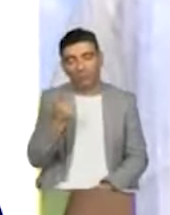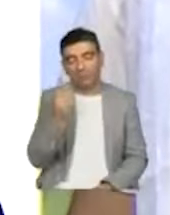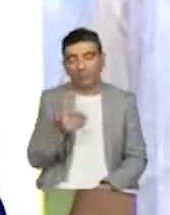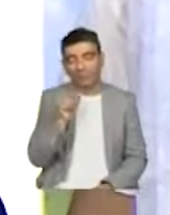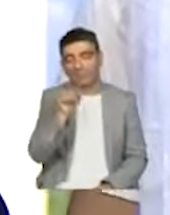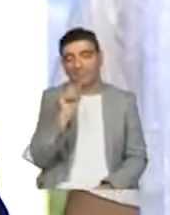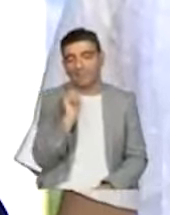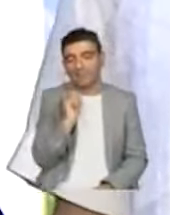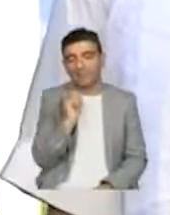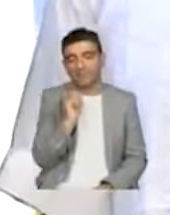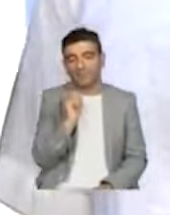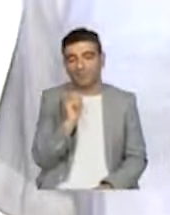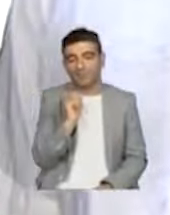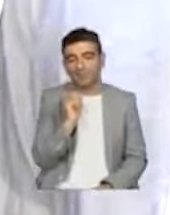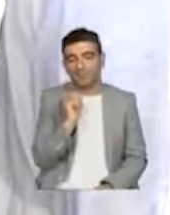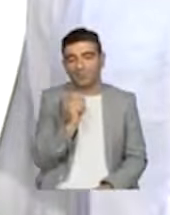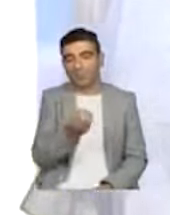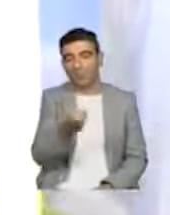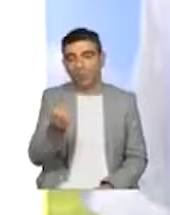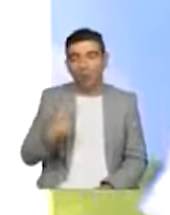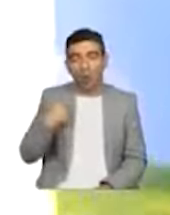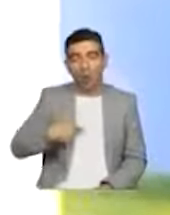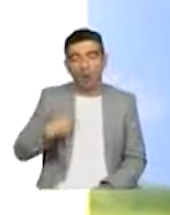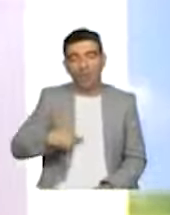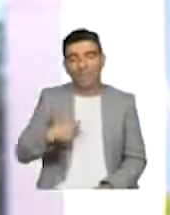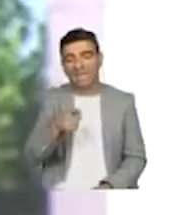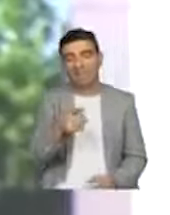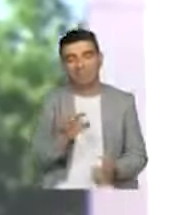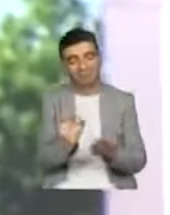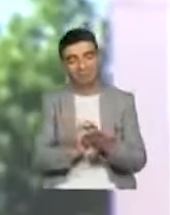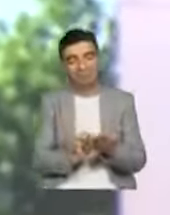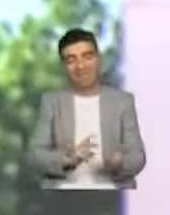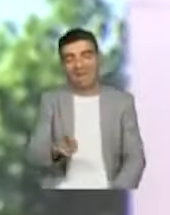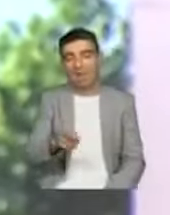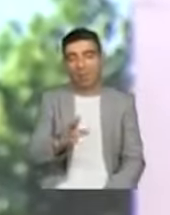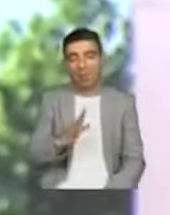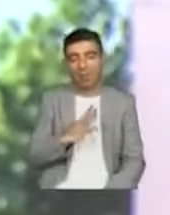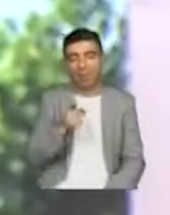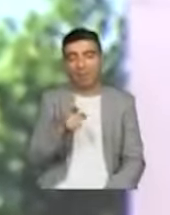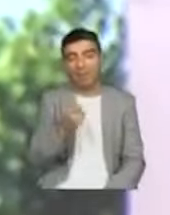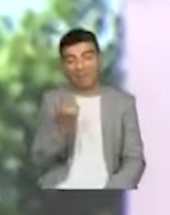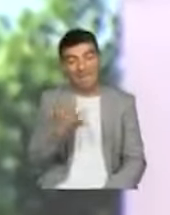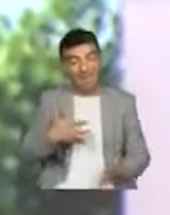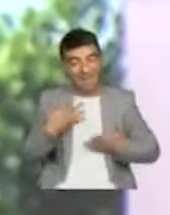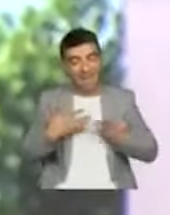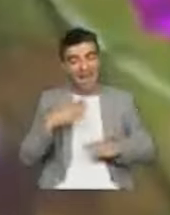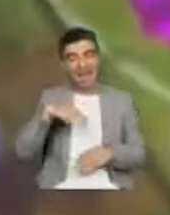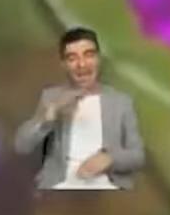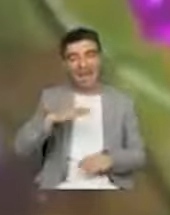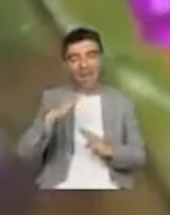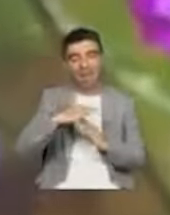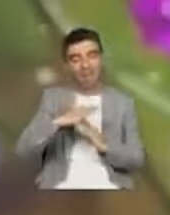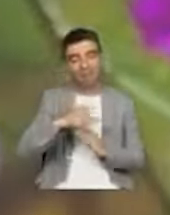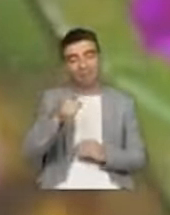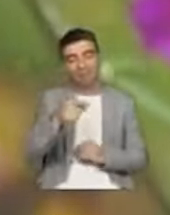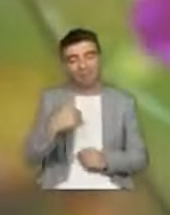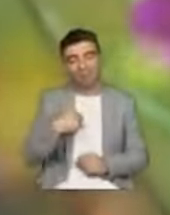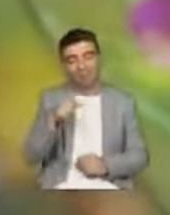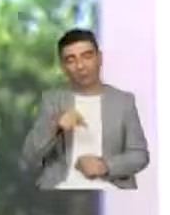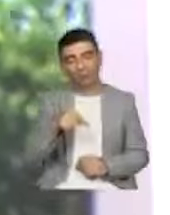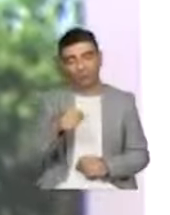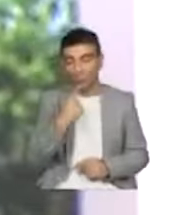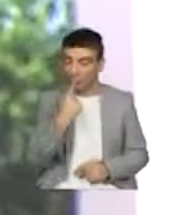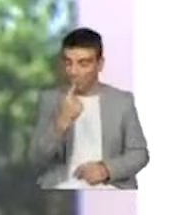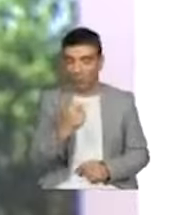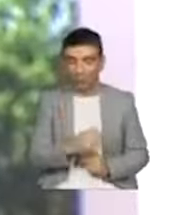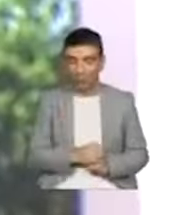sana. Yani çok özel şeyler var bunun içinde Fadila. Biraz merak et. Reklam arasında zaten buradan çıkarım ben. Sen